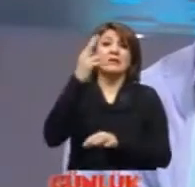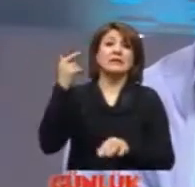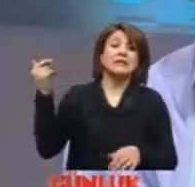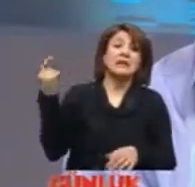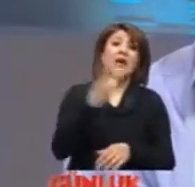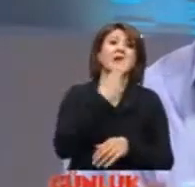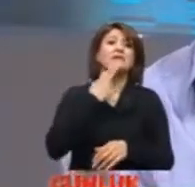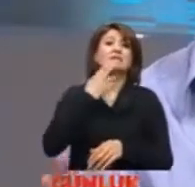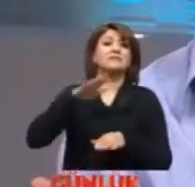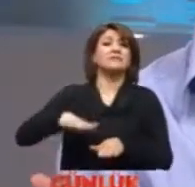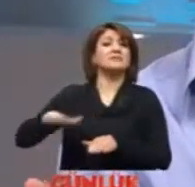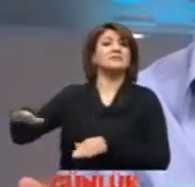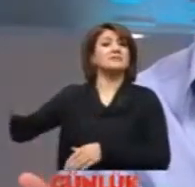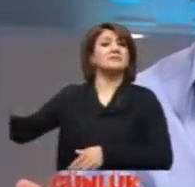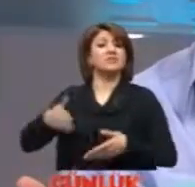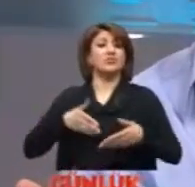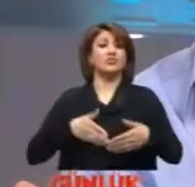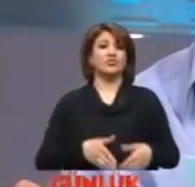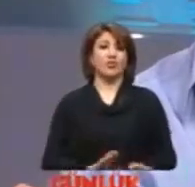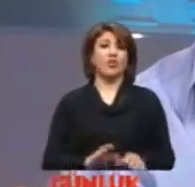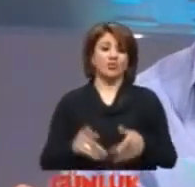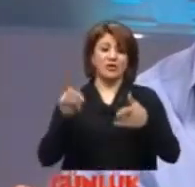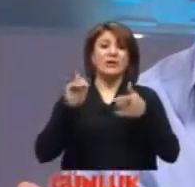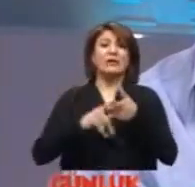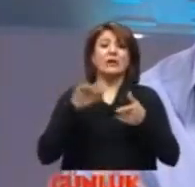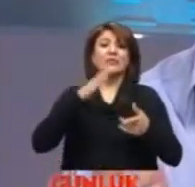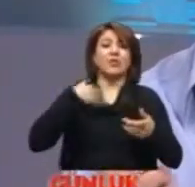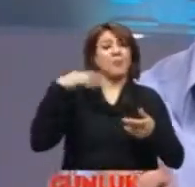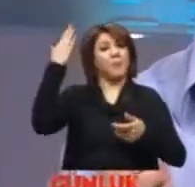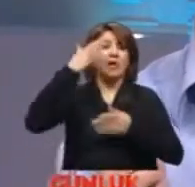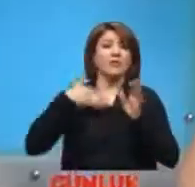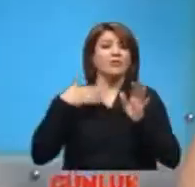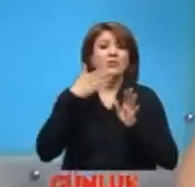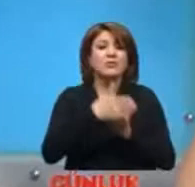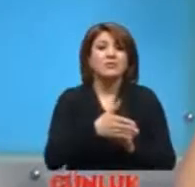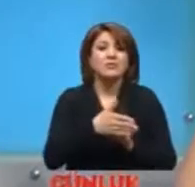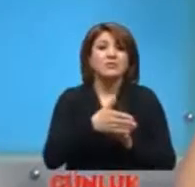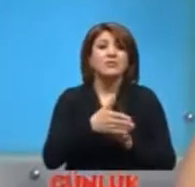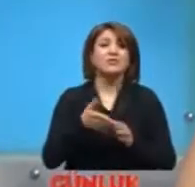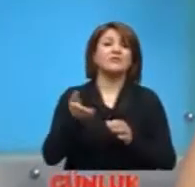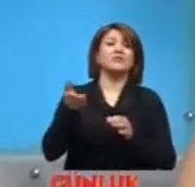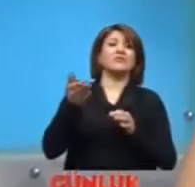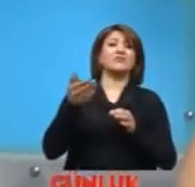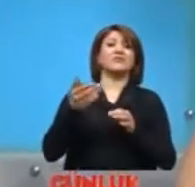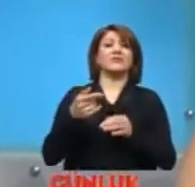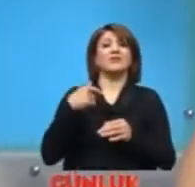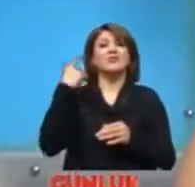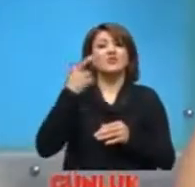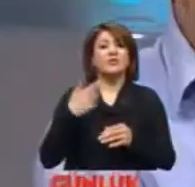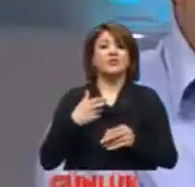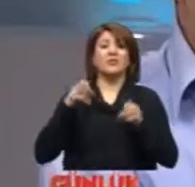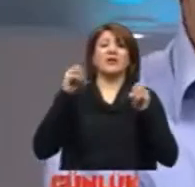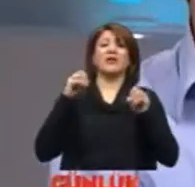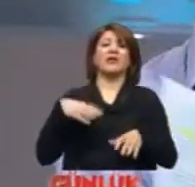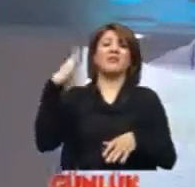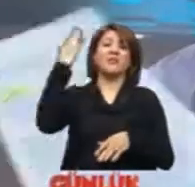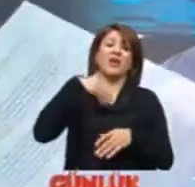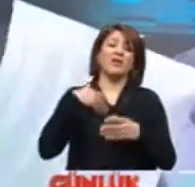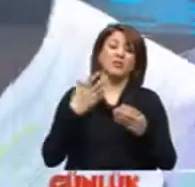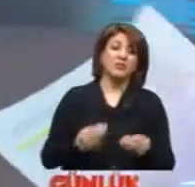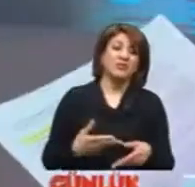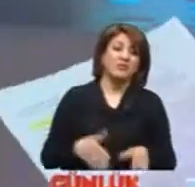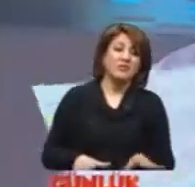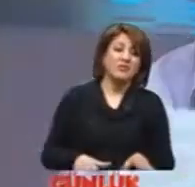Ya. Yani şimdi ya. İkinciden sonra insan bir der ki bir yıkansam mı acaba bence diye. Bence ondan sonra artık koyu vermiş. Yani hani bundan sonra yıkansam ne